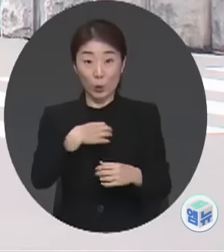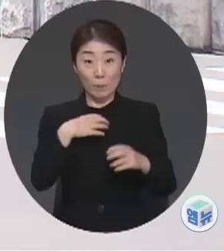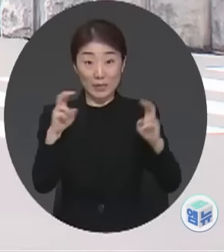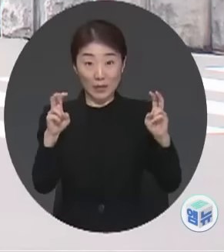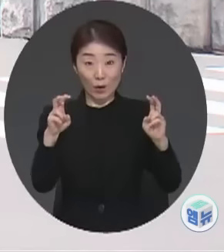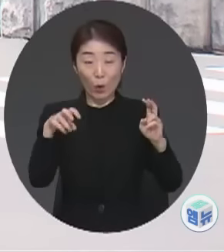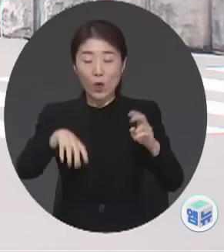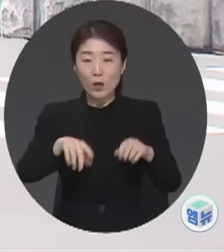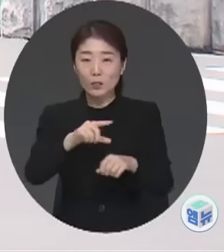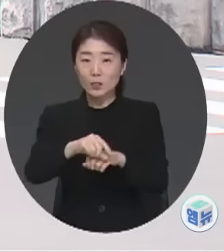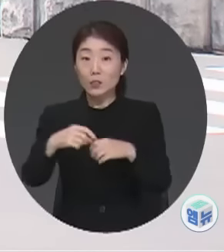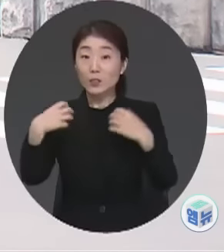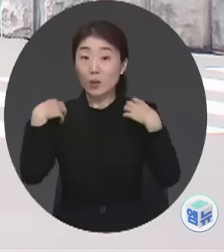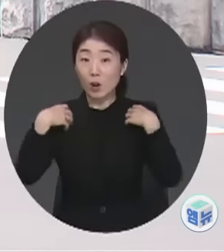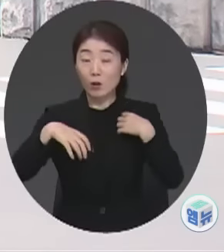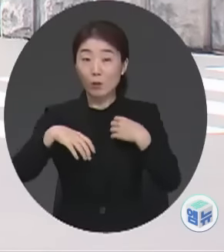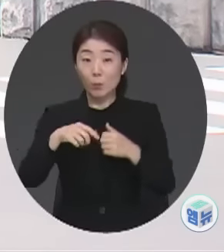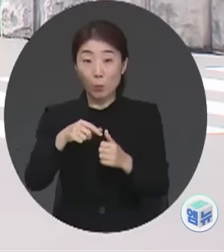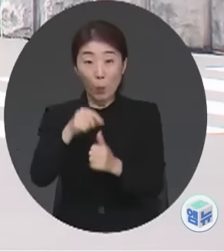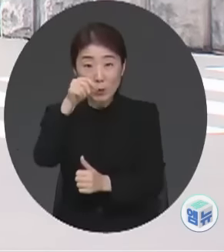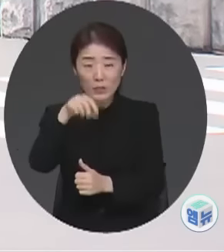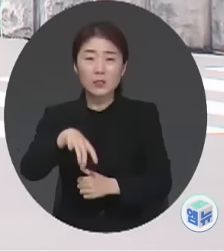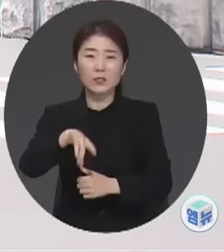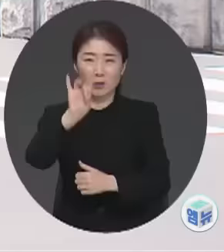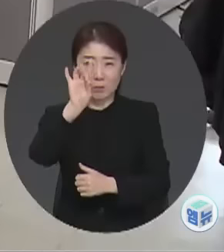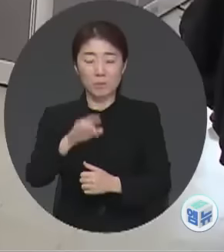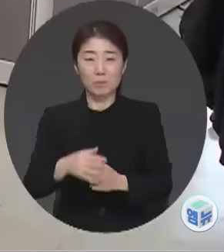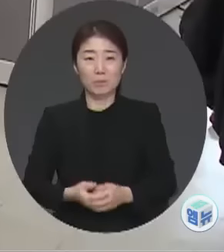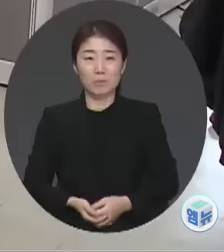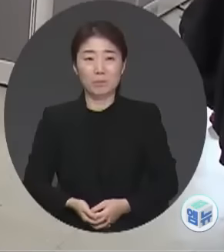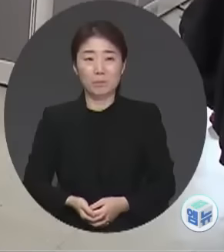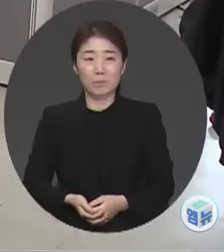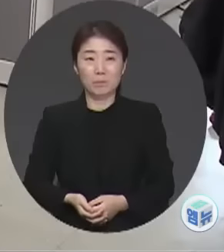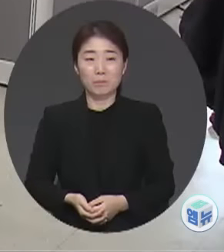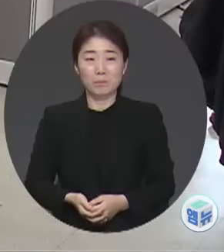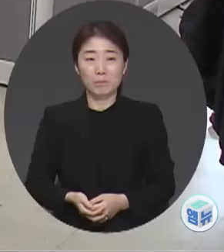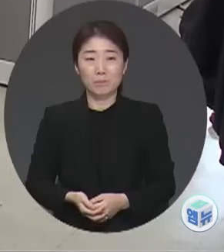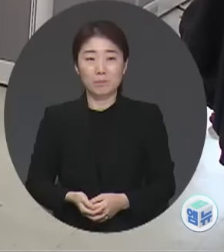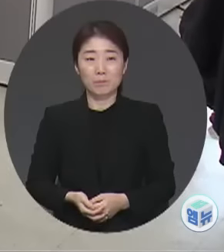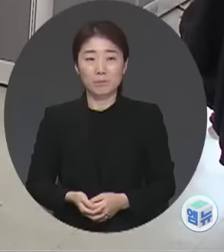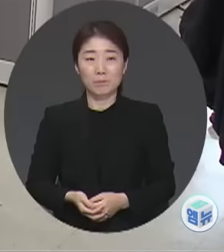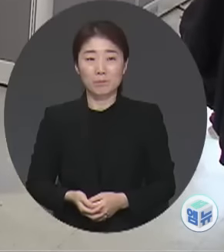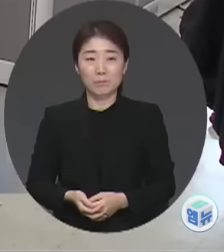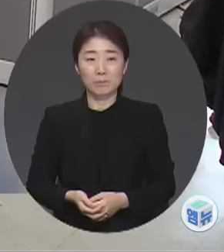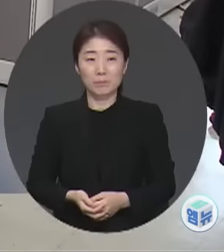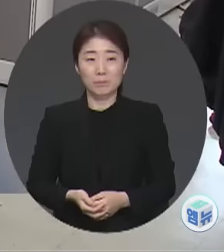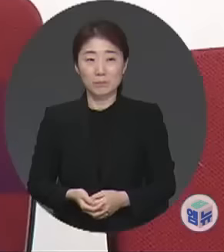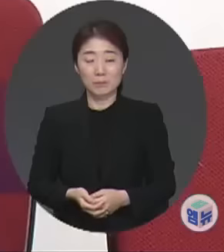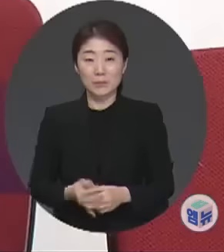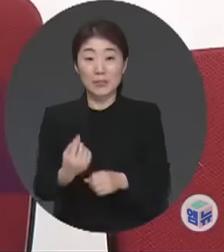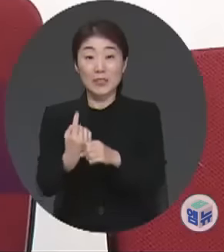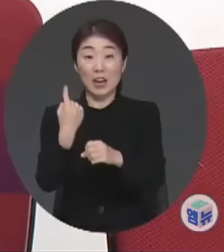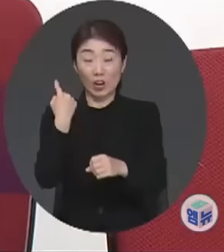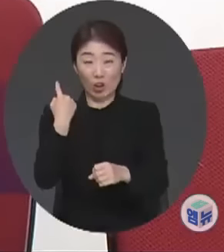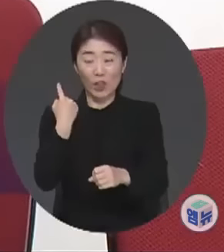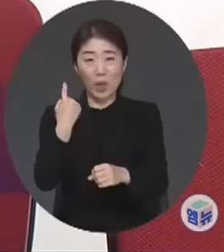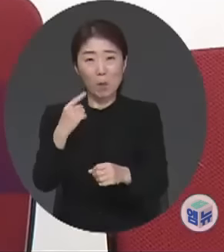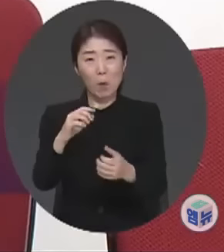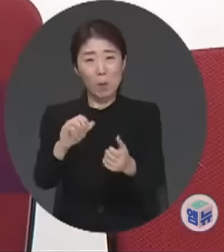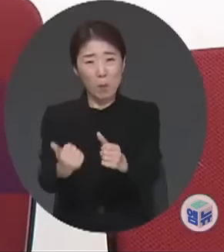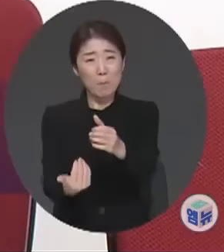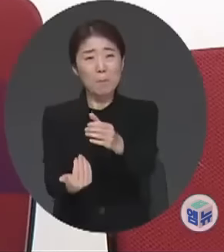대상에 지자체가 선정된 건 이번이 처음입니다. 지난해 뭐 안전사고가 발생한 것은 매우 안타깝게 생각하고